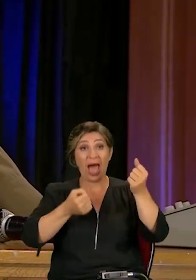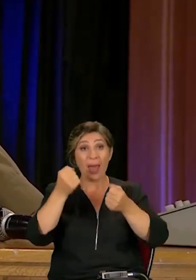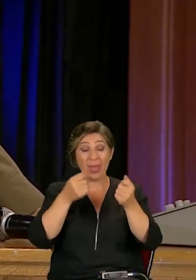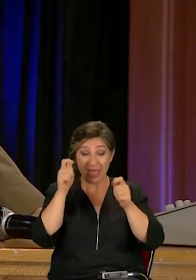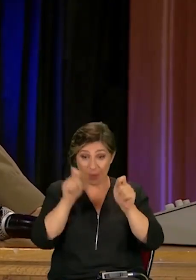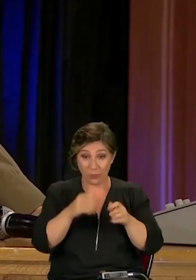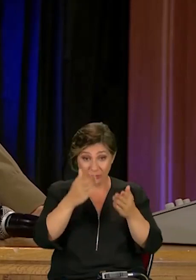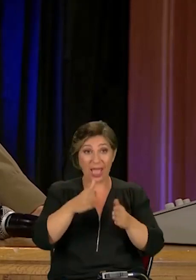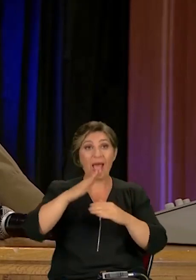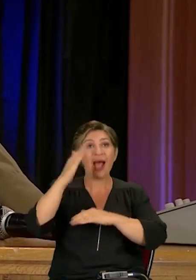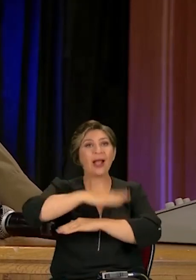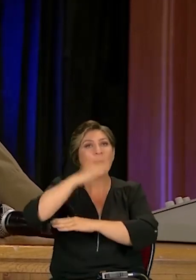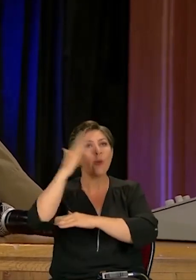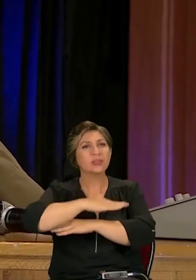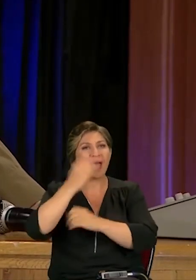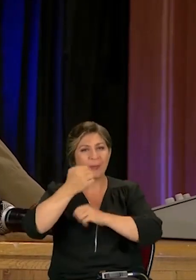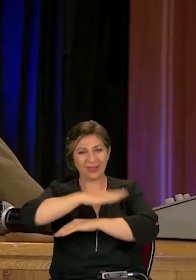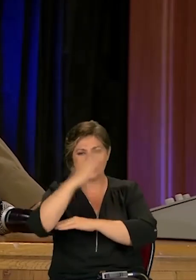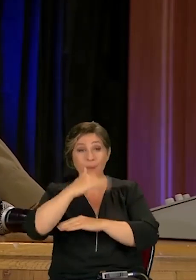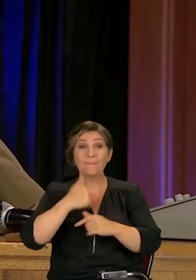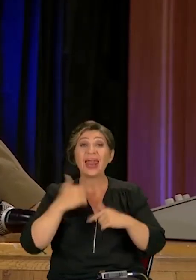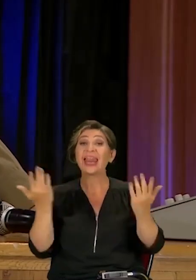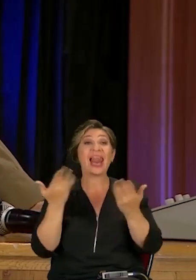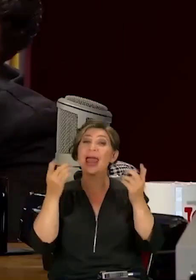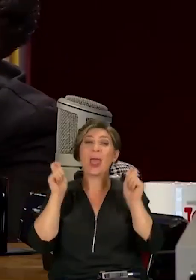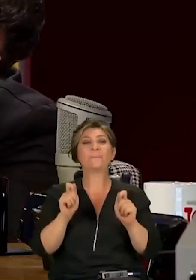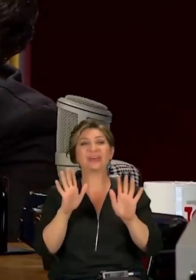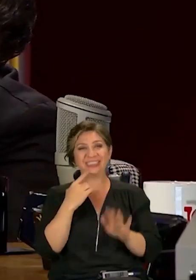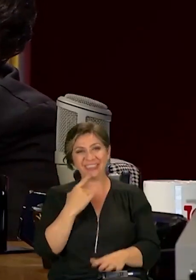bunu yapıyorsa, kaportaya bunu yapıyorsa bana neler yapmaz?